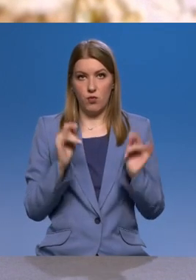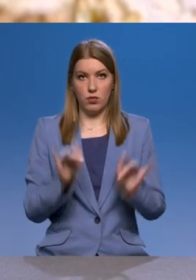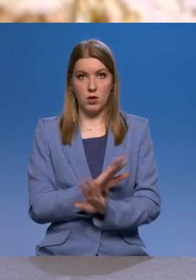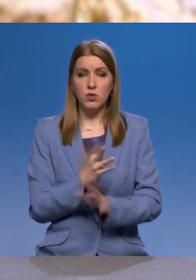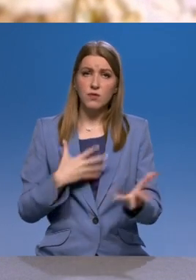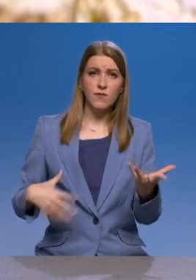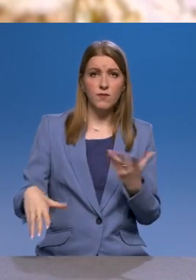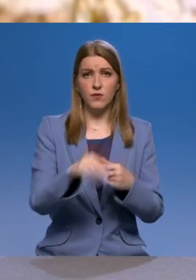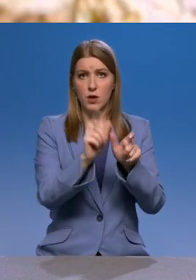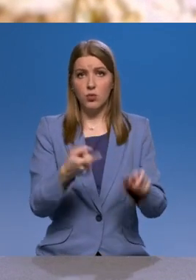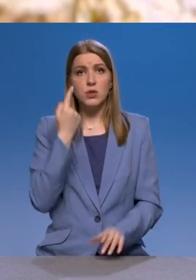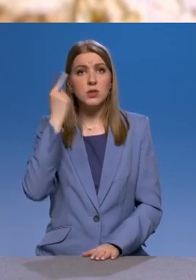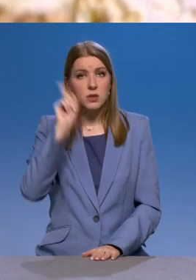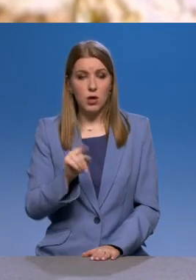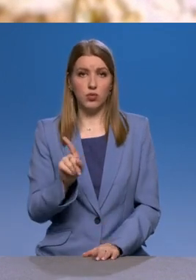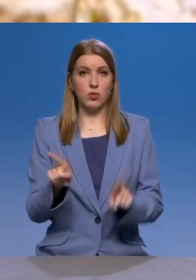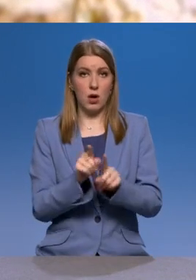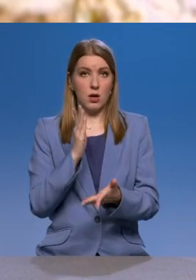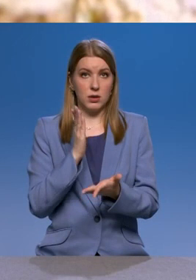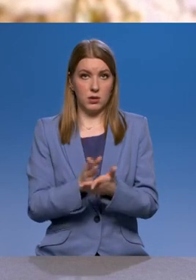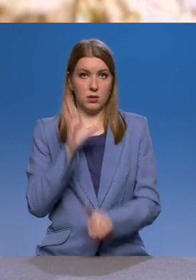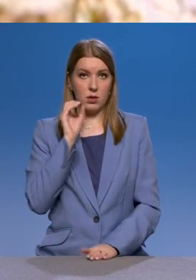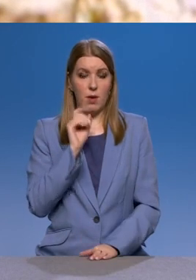и опасно находиться,